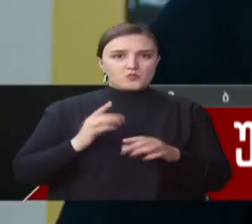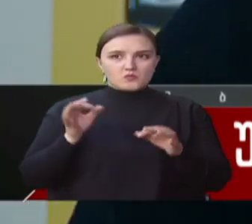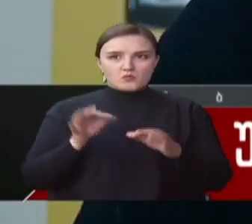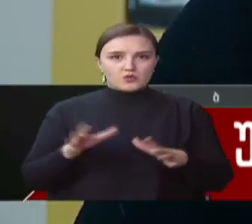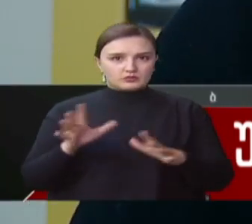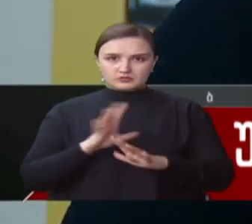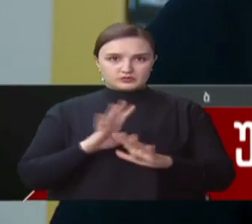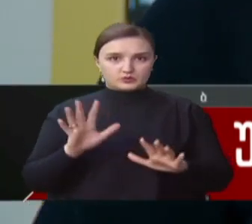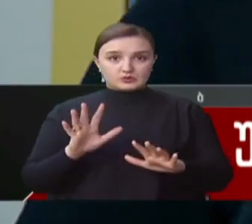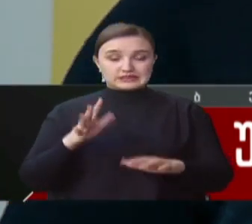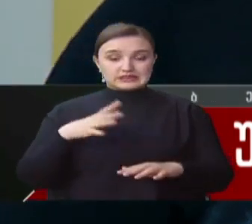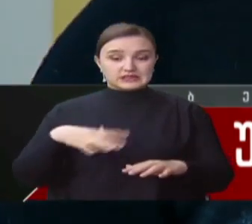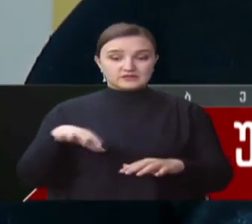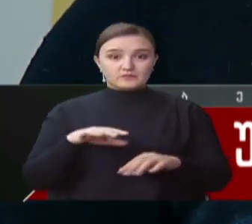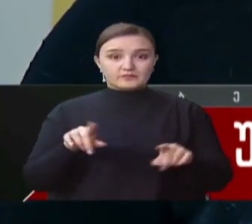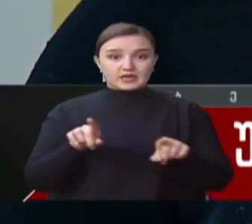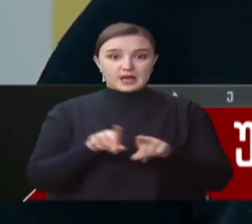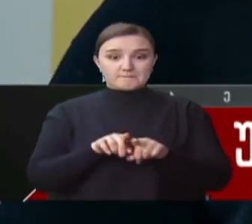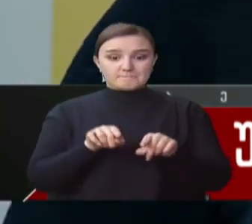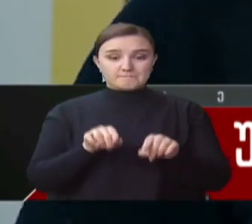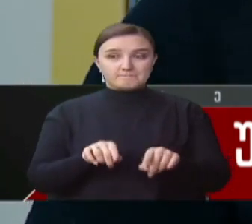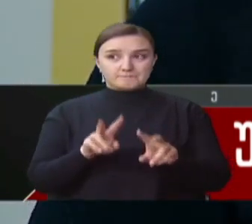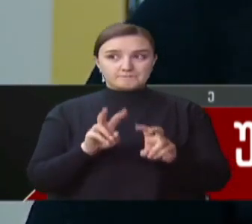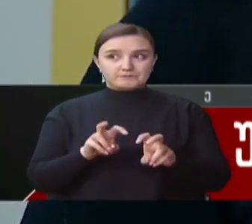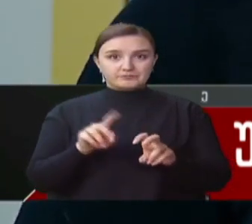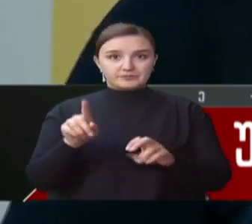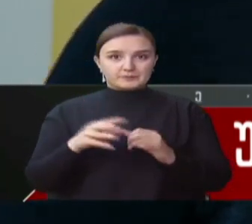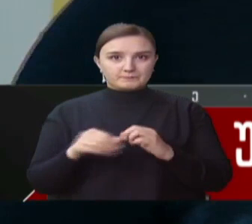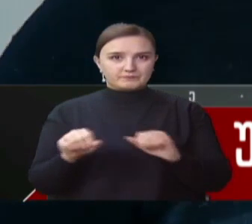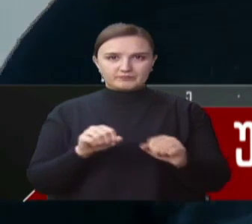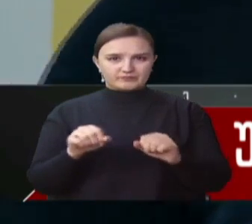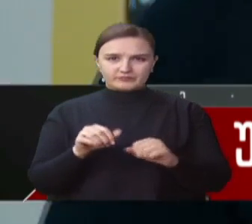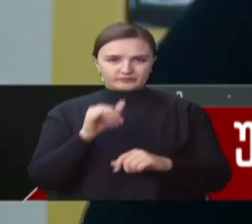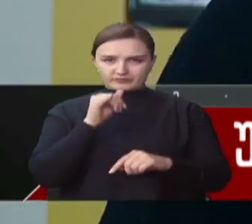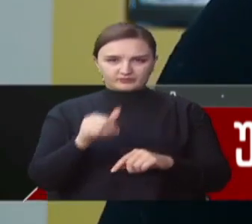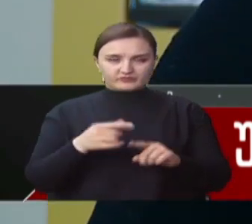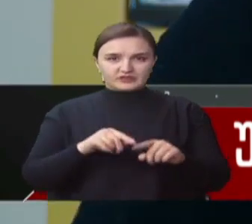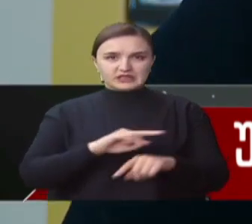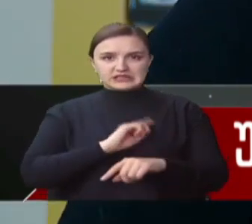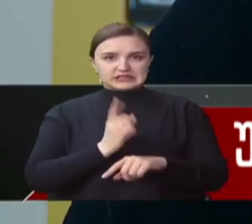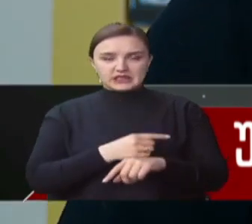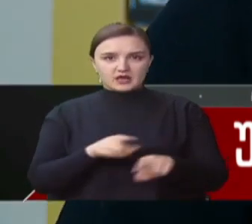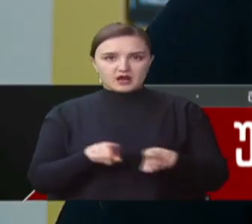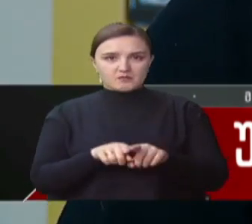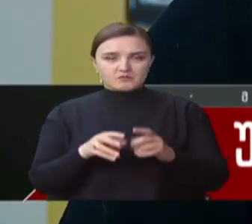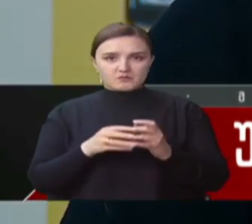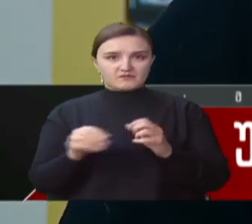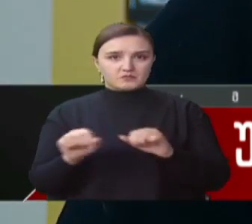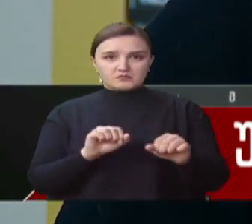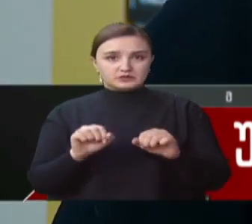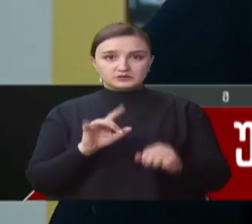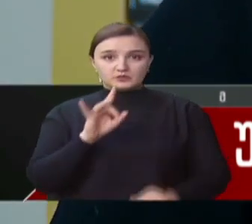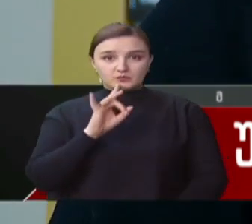ვიტყვი ჩემს არის რომ ასეთი მიწის რა საერთოდ ნაკლებად წარმოსადგენია და ასეთი ძლიერი მიწის რა არ მოხდება თუმცა